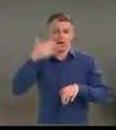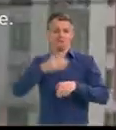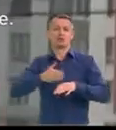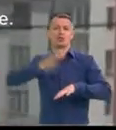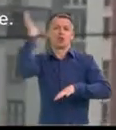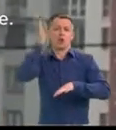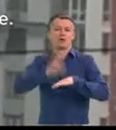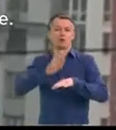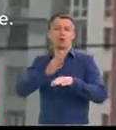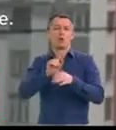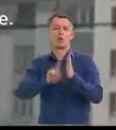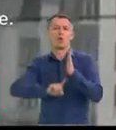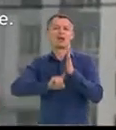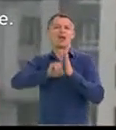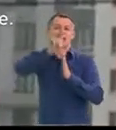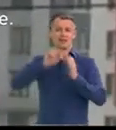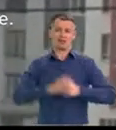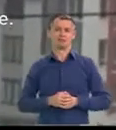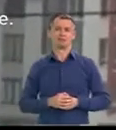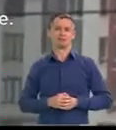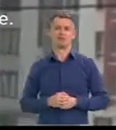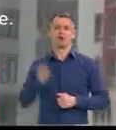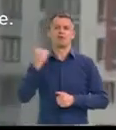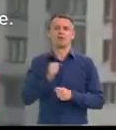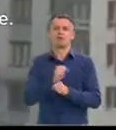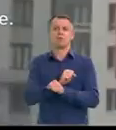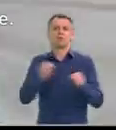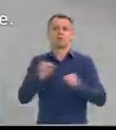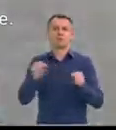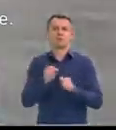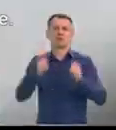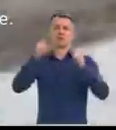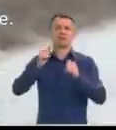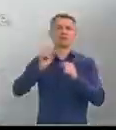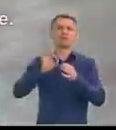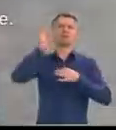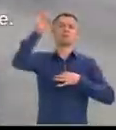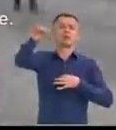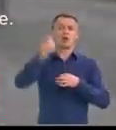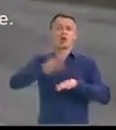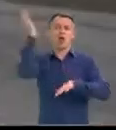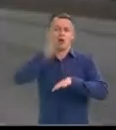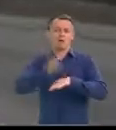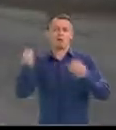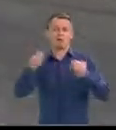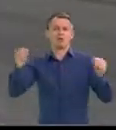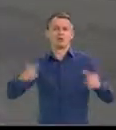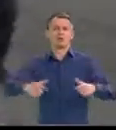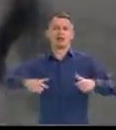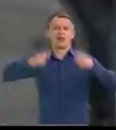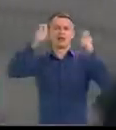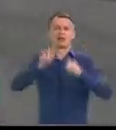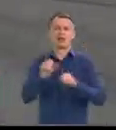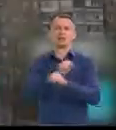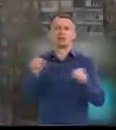multiplă. Yes, it was some bombing from the far distance. They hit some buildings, but that is